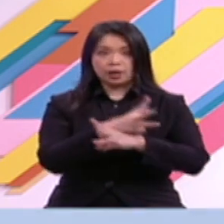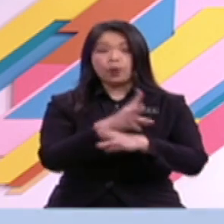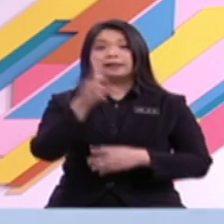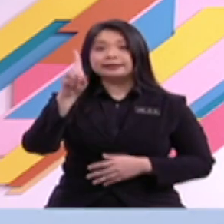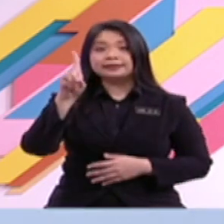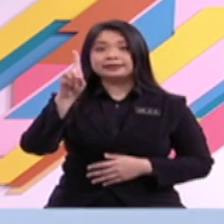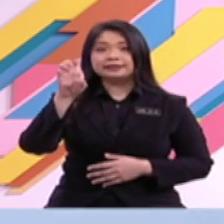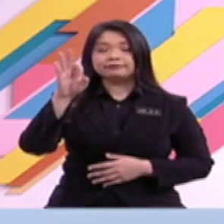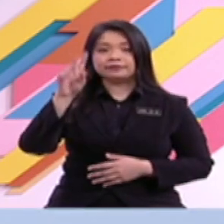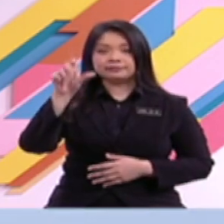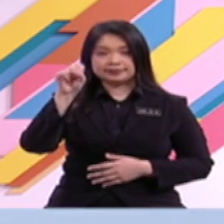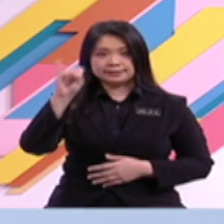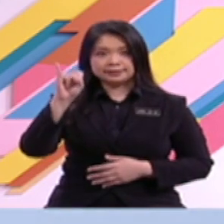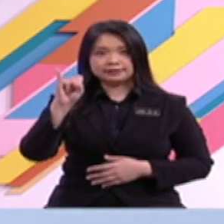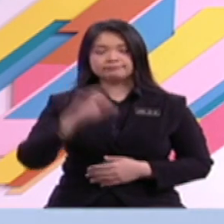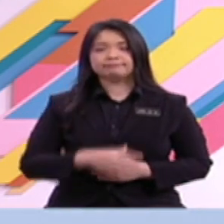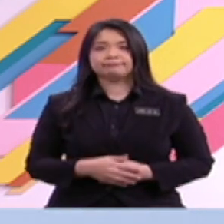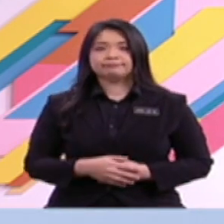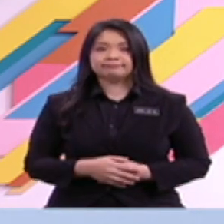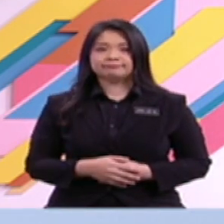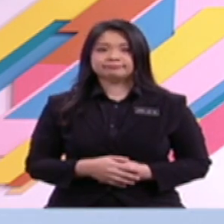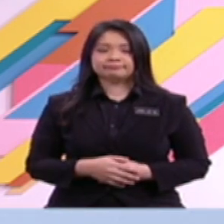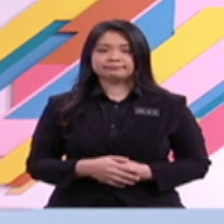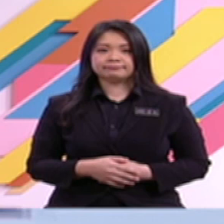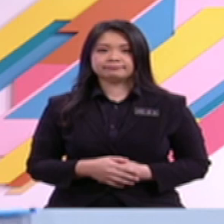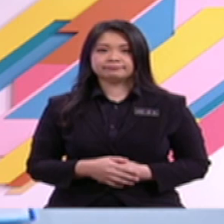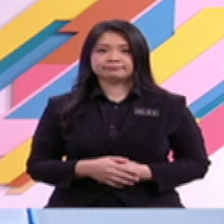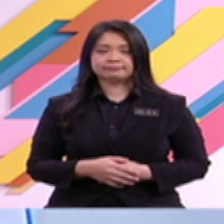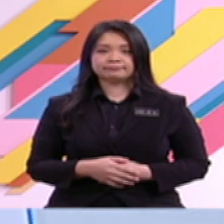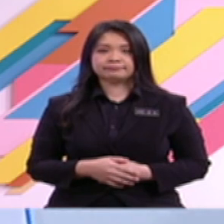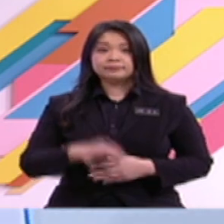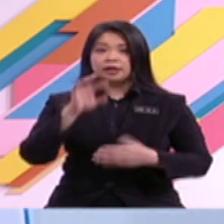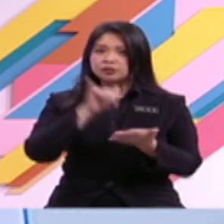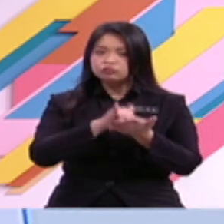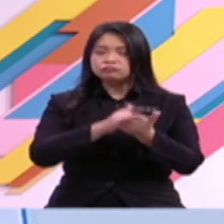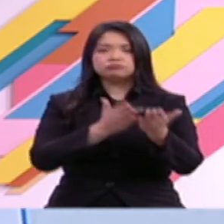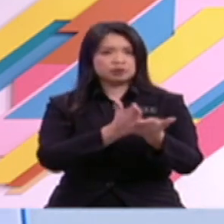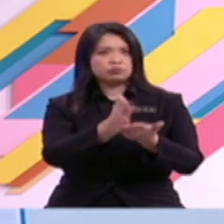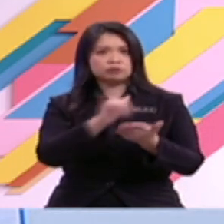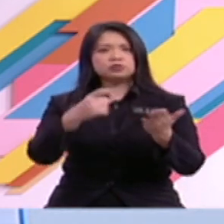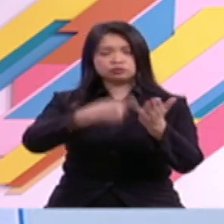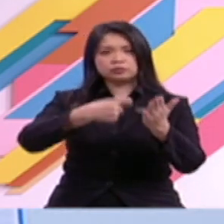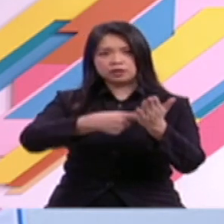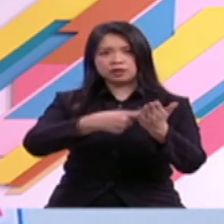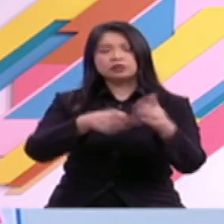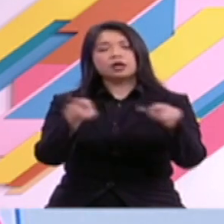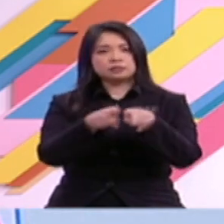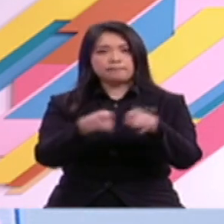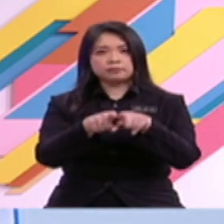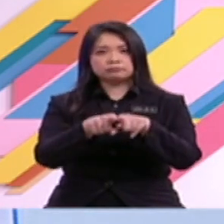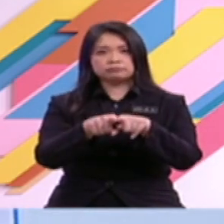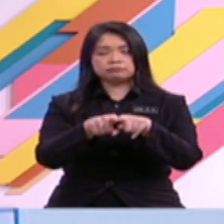dapat dijalankan dengan lebih baik pilih harga naik oke itu memicu Kai sama juga untuk